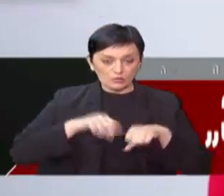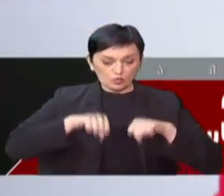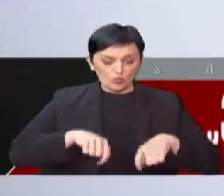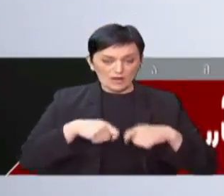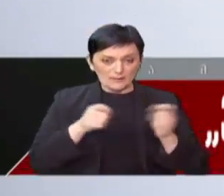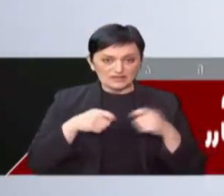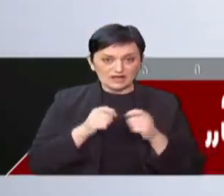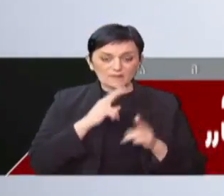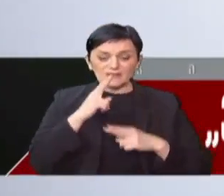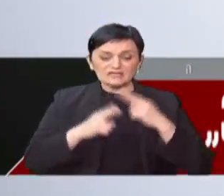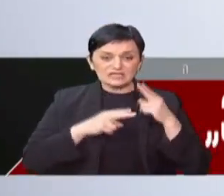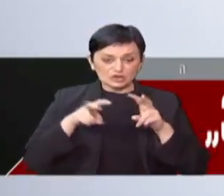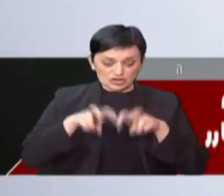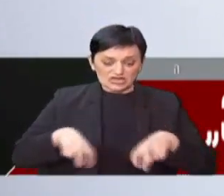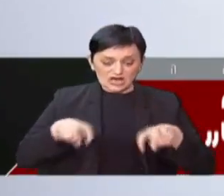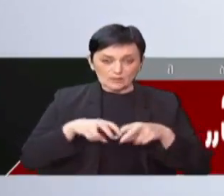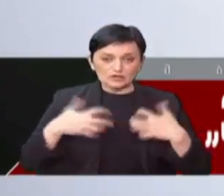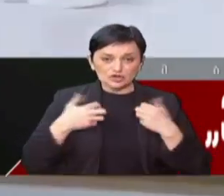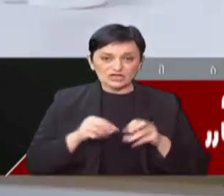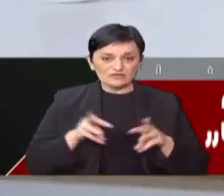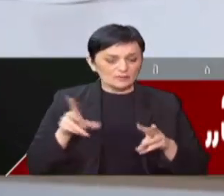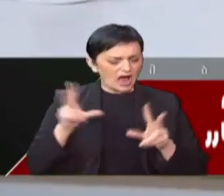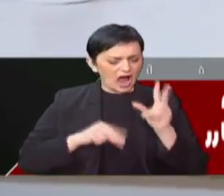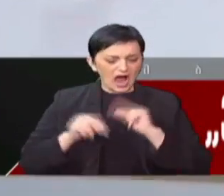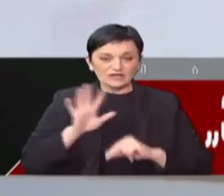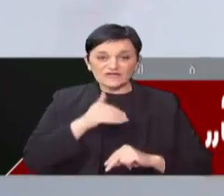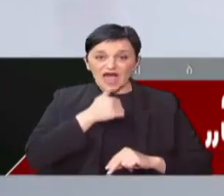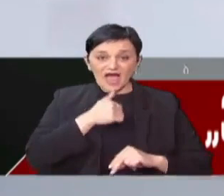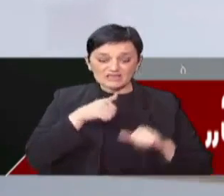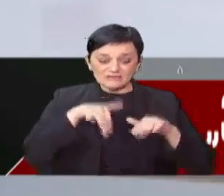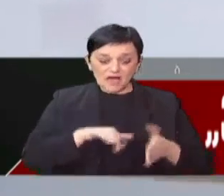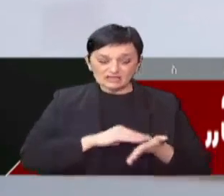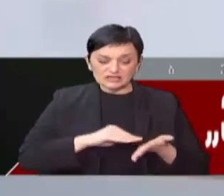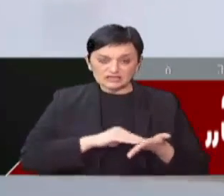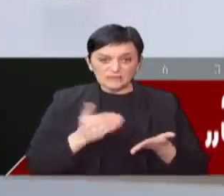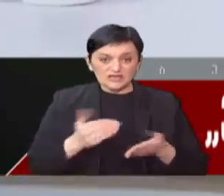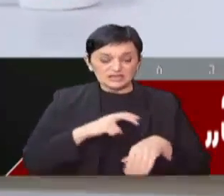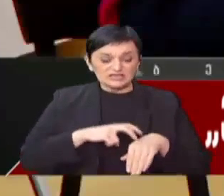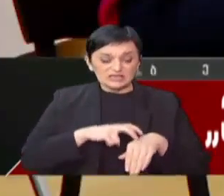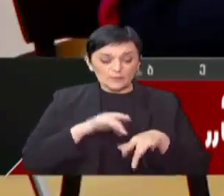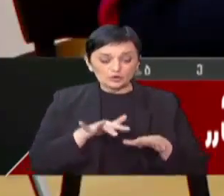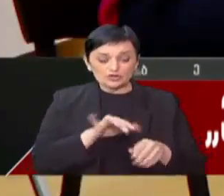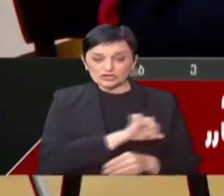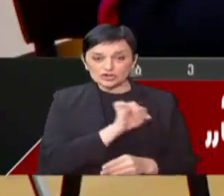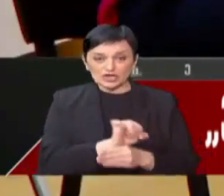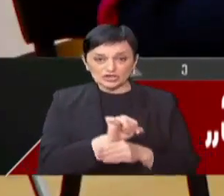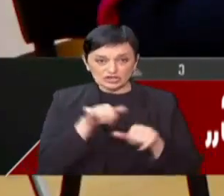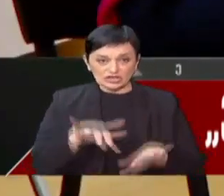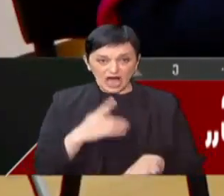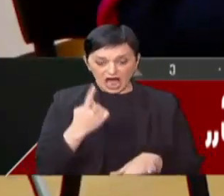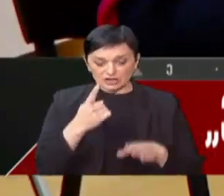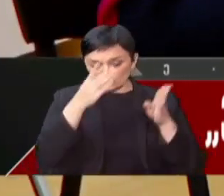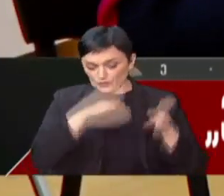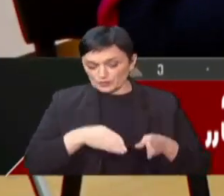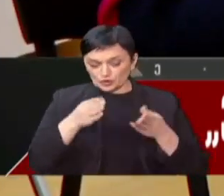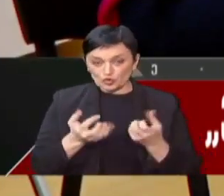ვინაიდან საჩივრების განხილვის პროცესში ჯანდაცვის მინისტრი არ ითვალისწინებს ექსპერტთა დასკვნებსა და მათთვის სამეცნიერო საქმიანობის შეჩერების გადაწყვეტილებას ერთპიროვნულად